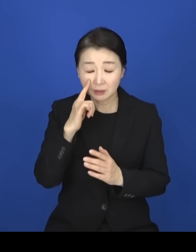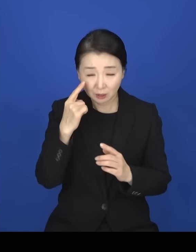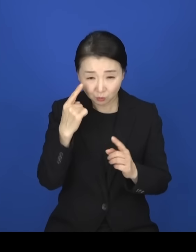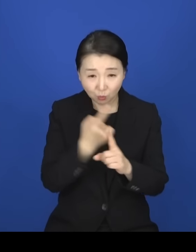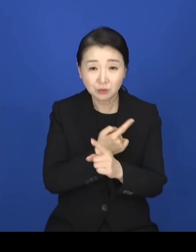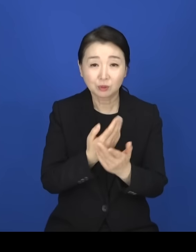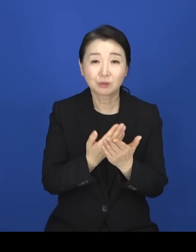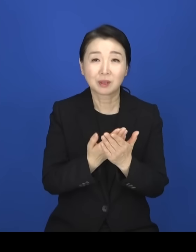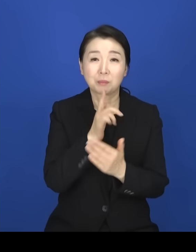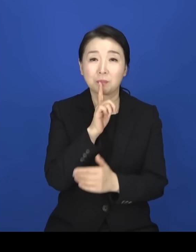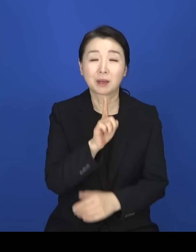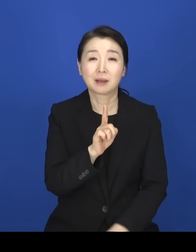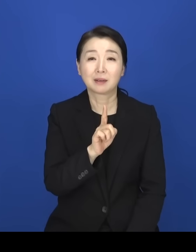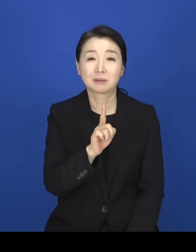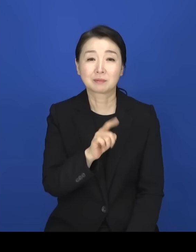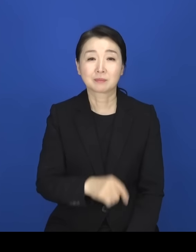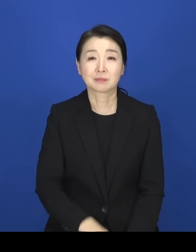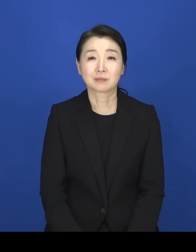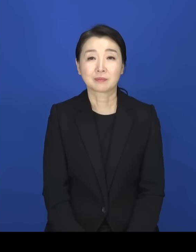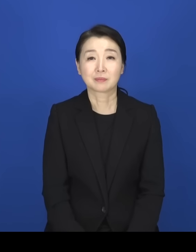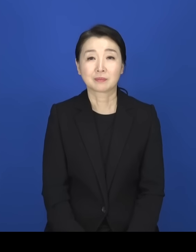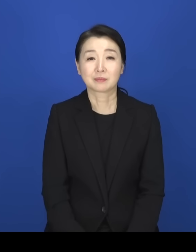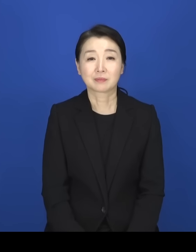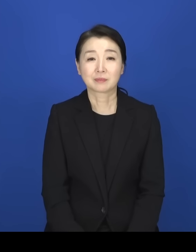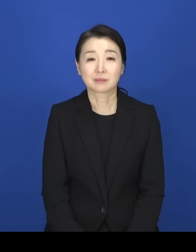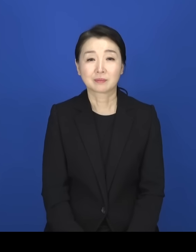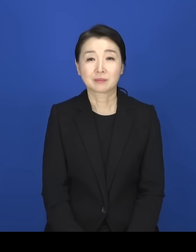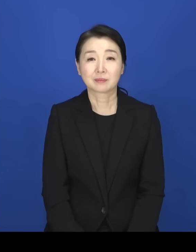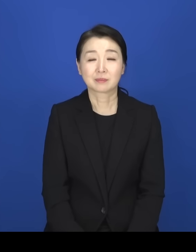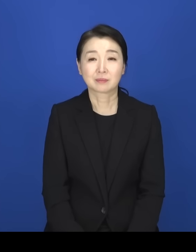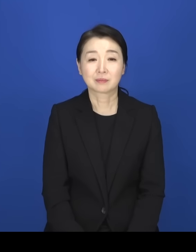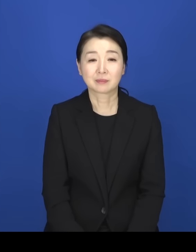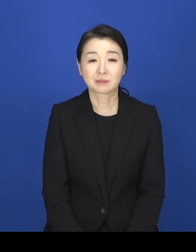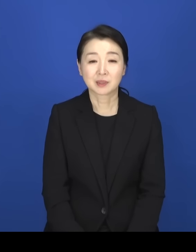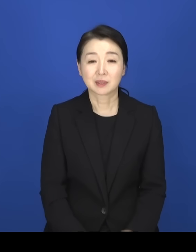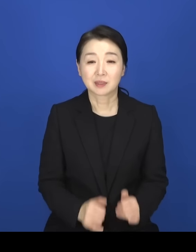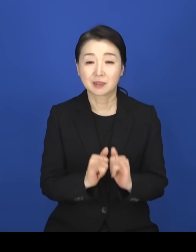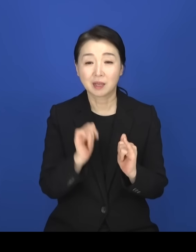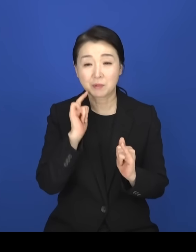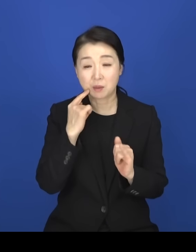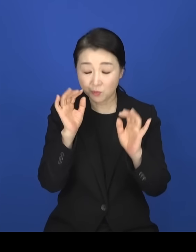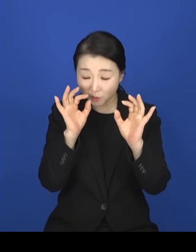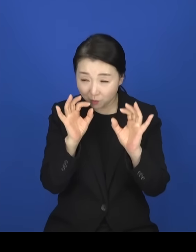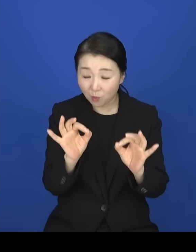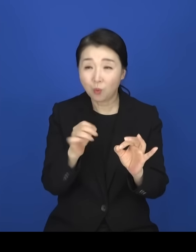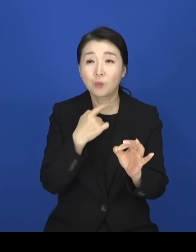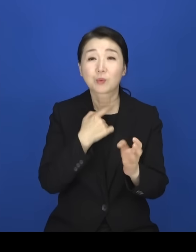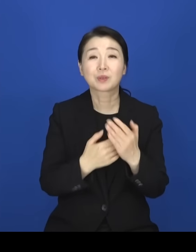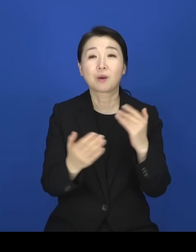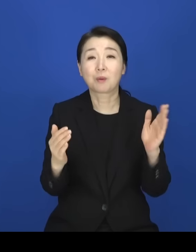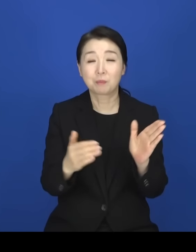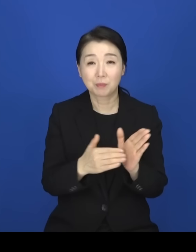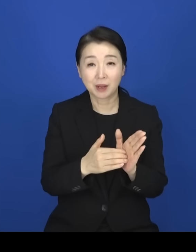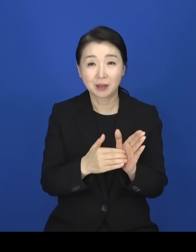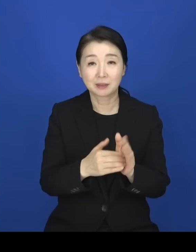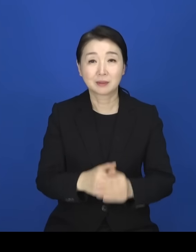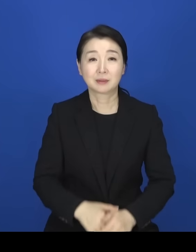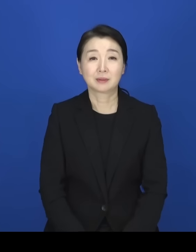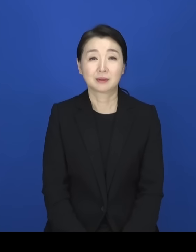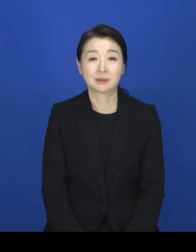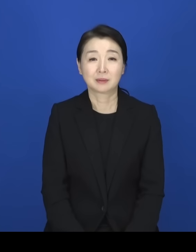고쳐주세요. 그러고서는 진짜 그 사람을 예쁘게 보게 되는 그런 경험도 했어요.